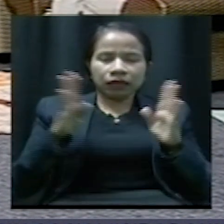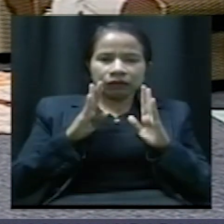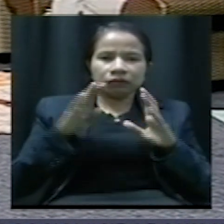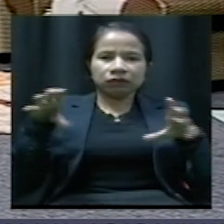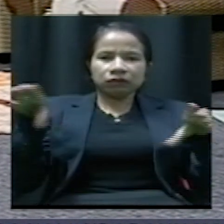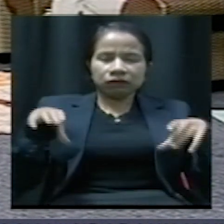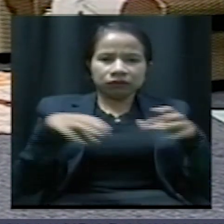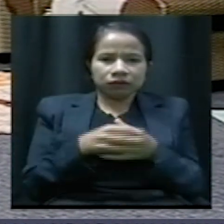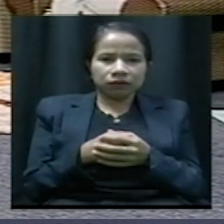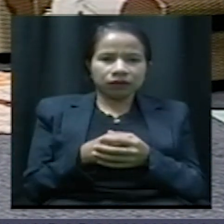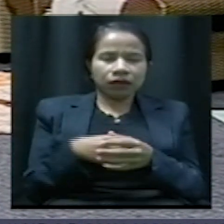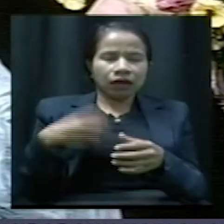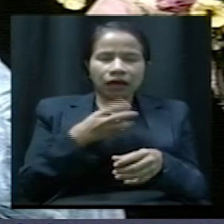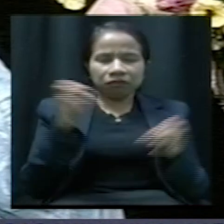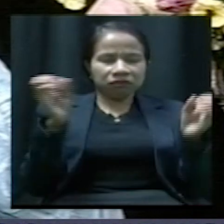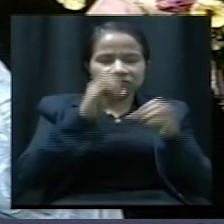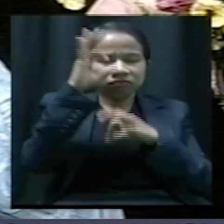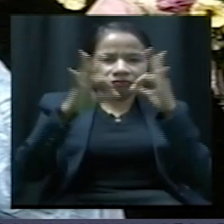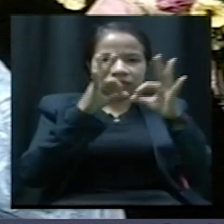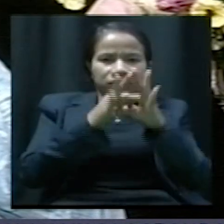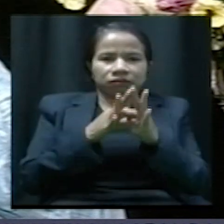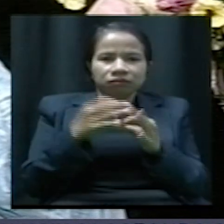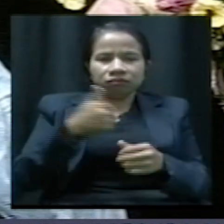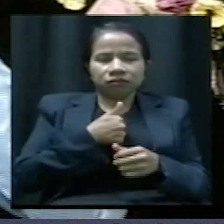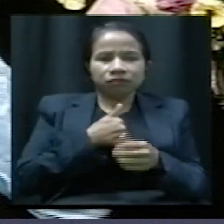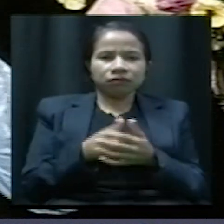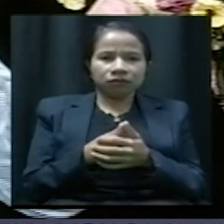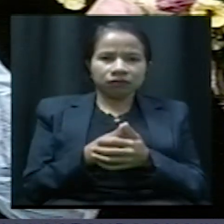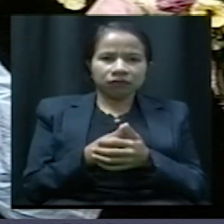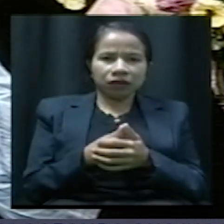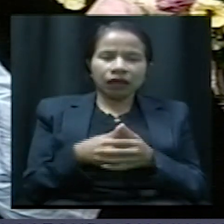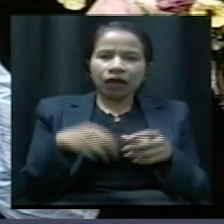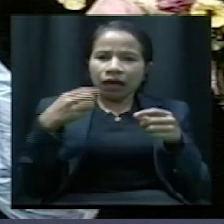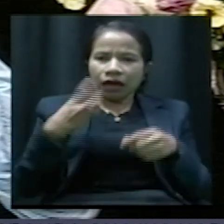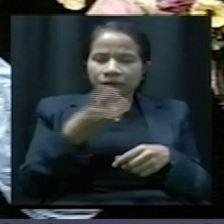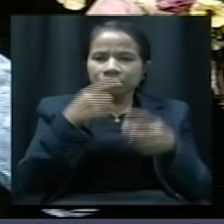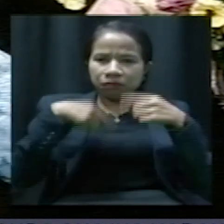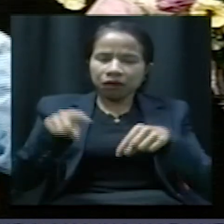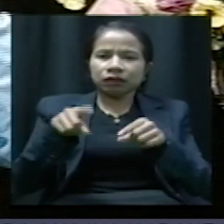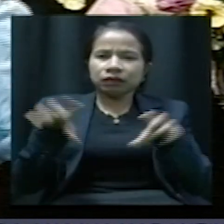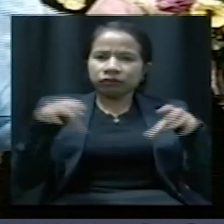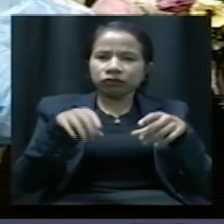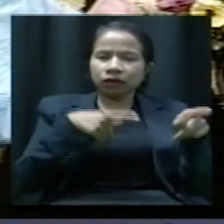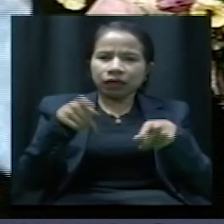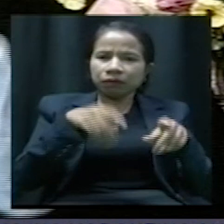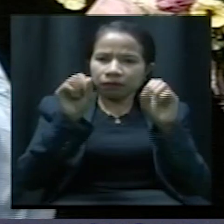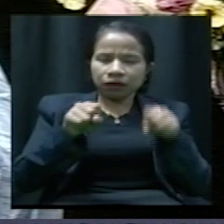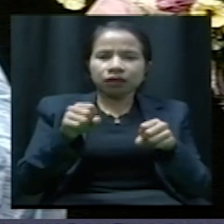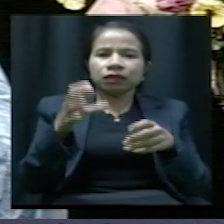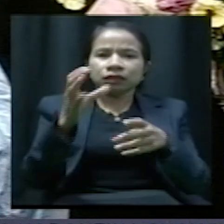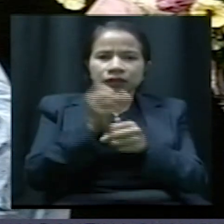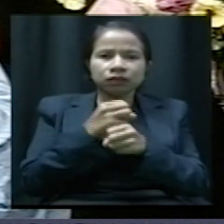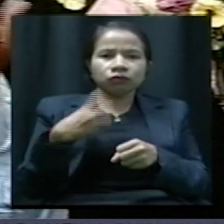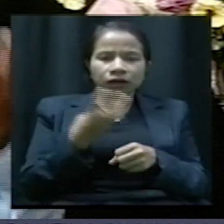common ka hansan sidian ami la fiaran ami la ten sida bela sima ami galai sida ya equipamento